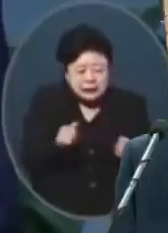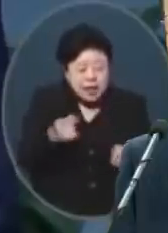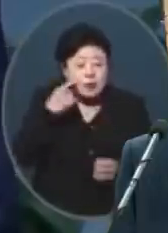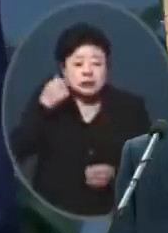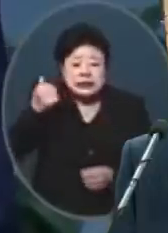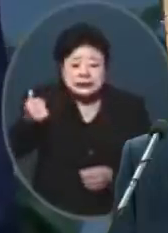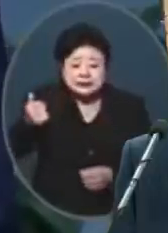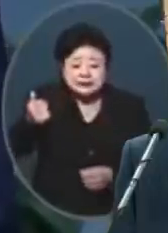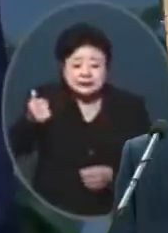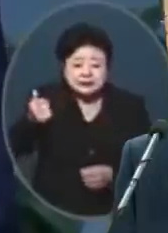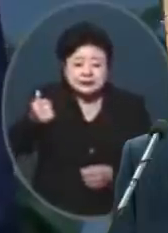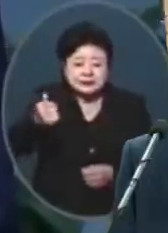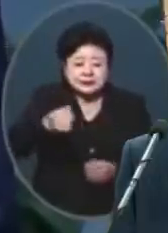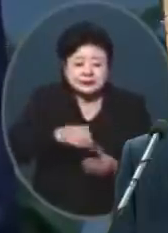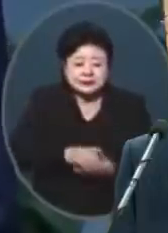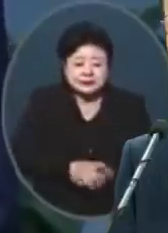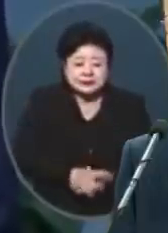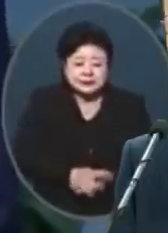목사님